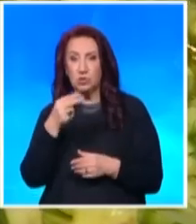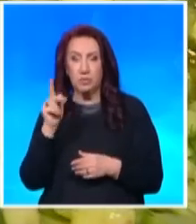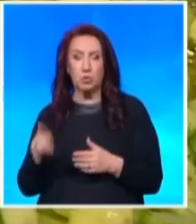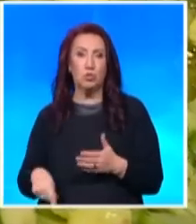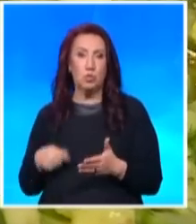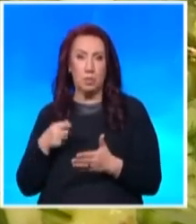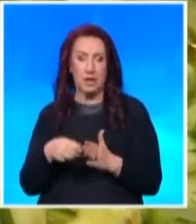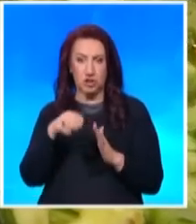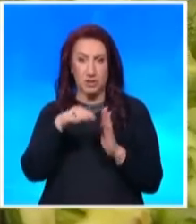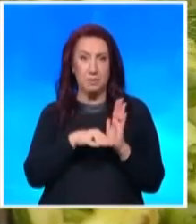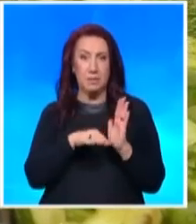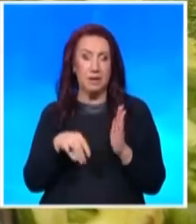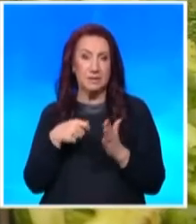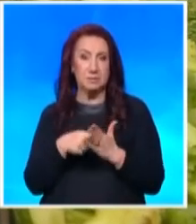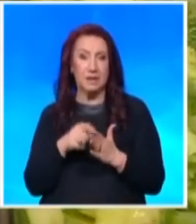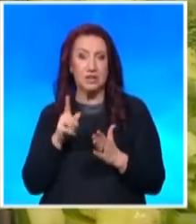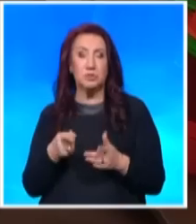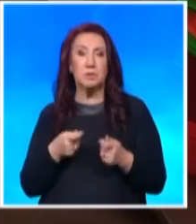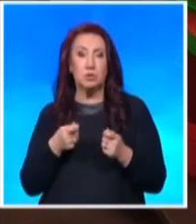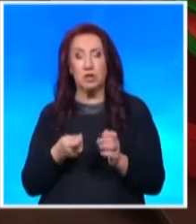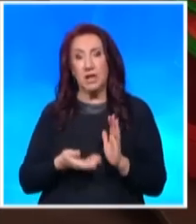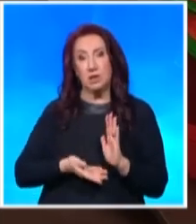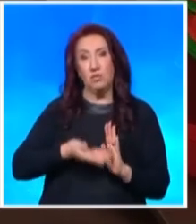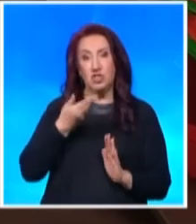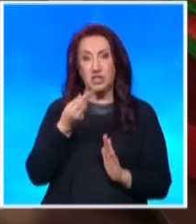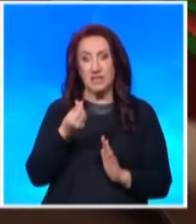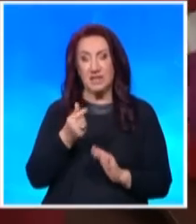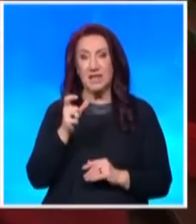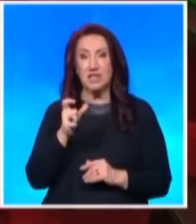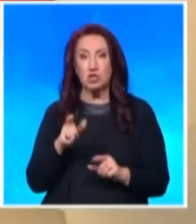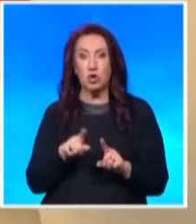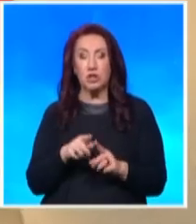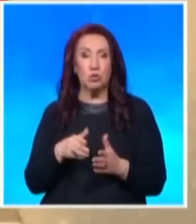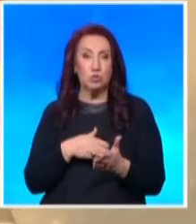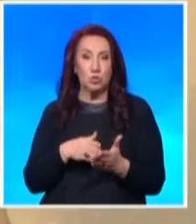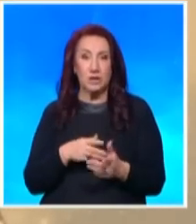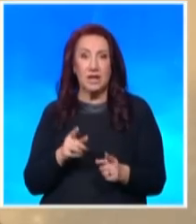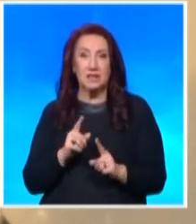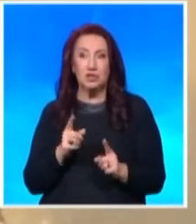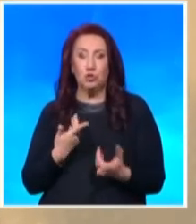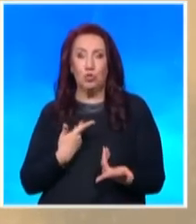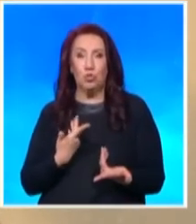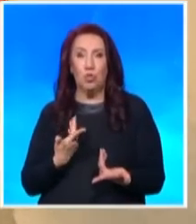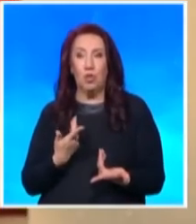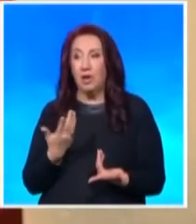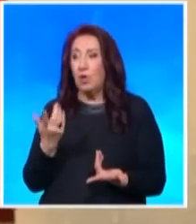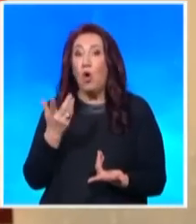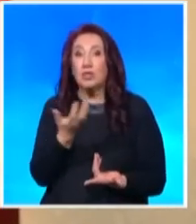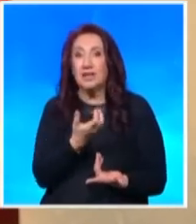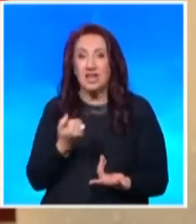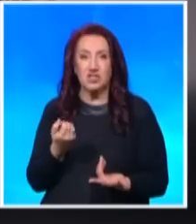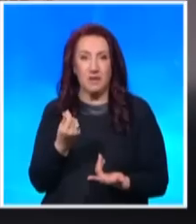заплати, ще бъдат принудени да увеличат цените на стоките и услугите си, защото няма да има как да посрещнат новия разход. Там, където